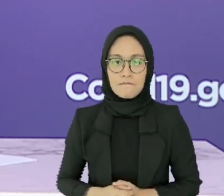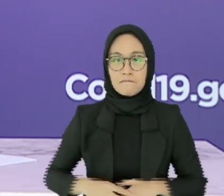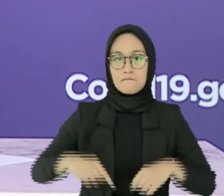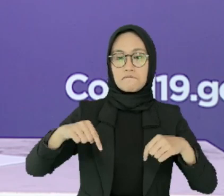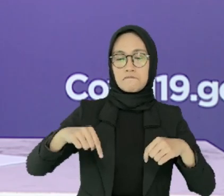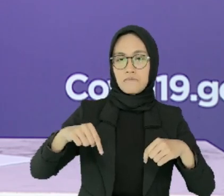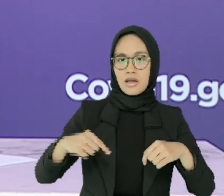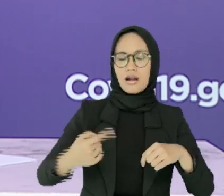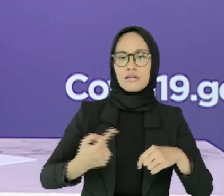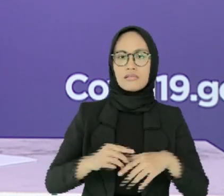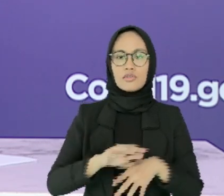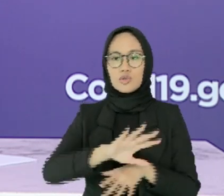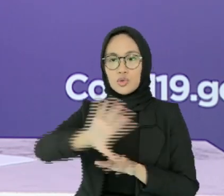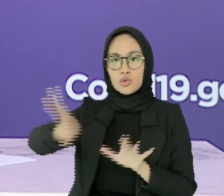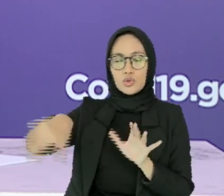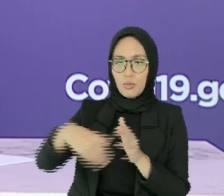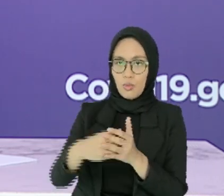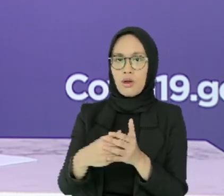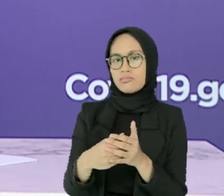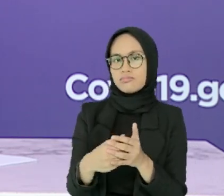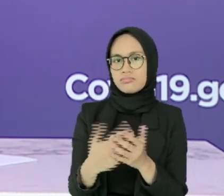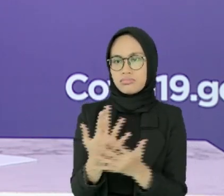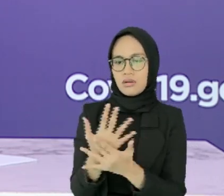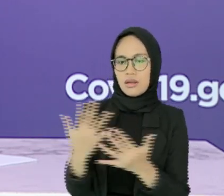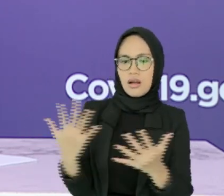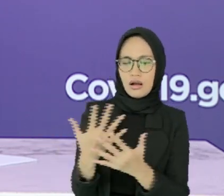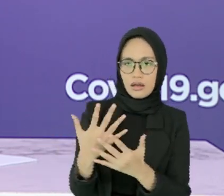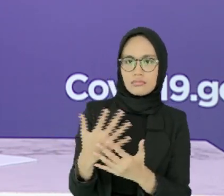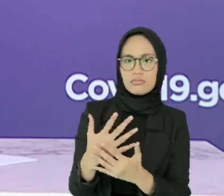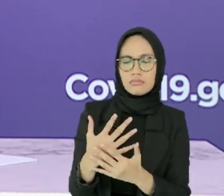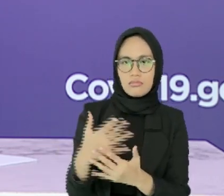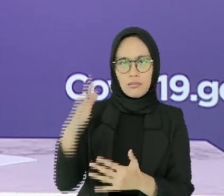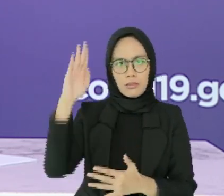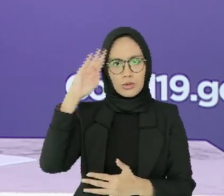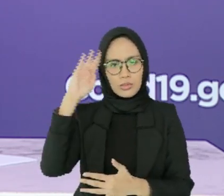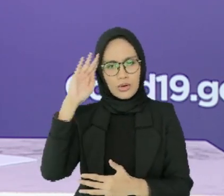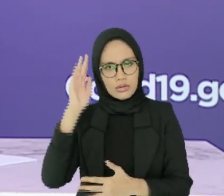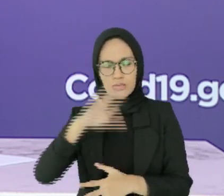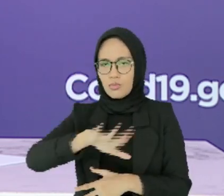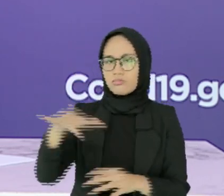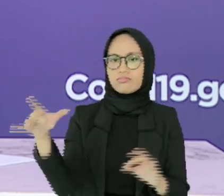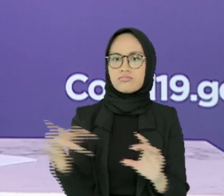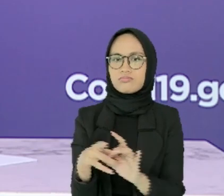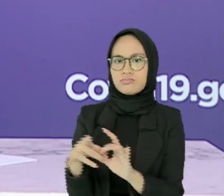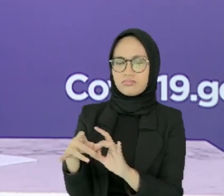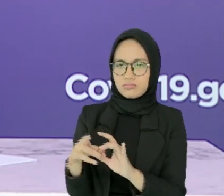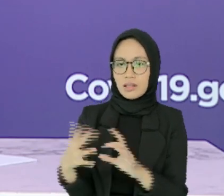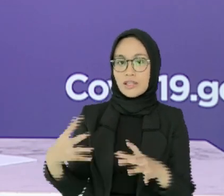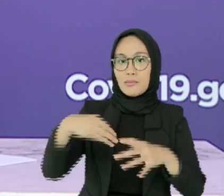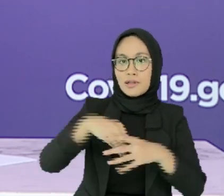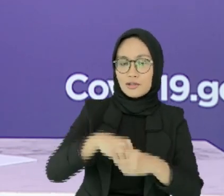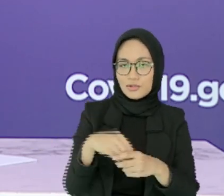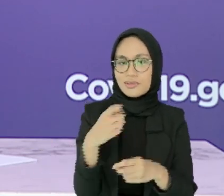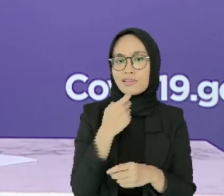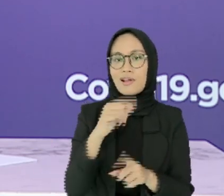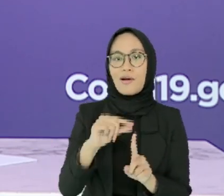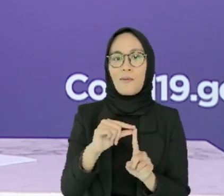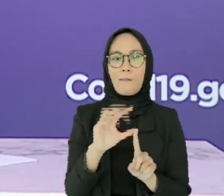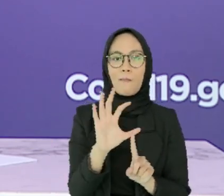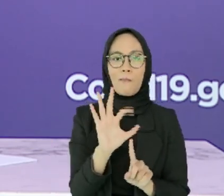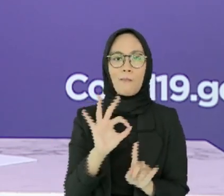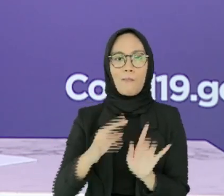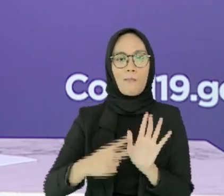dengan keterlibatan berbagai elemen untuk menyukseskan penyelenggaraan Pon 20lite ngah pandemic covert